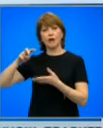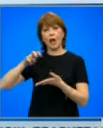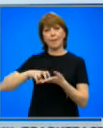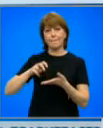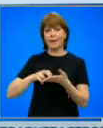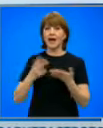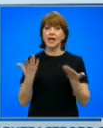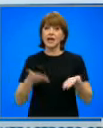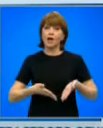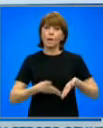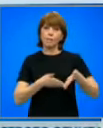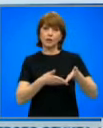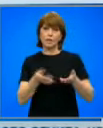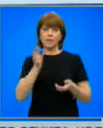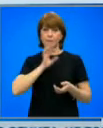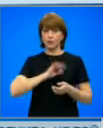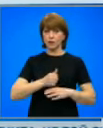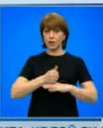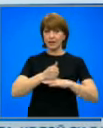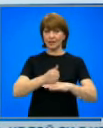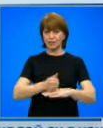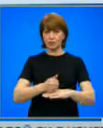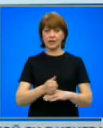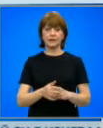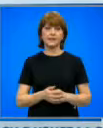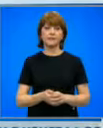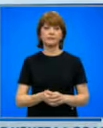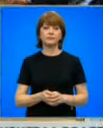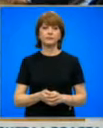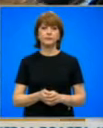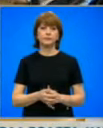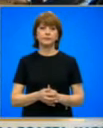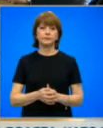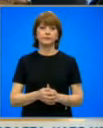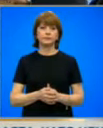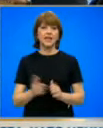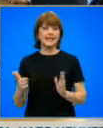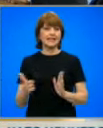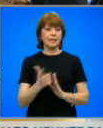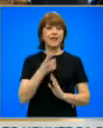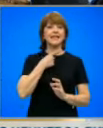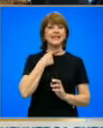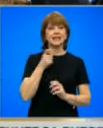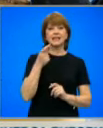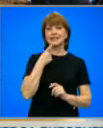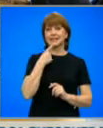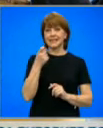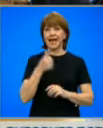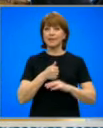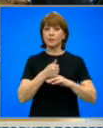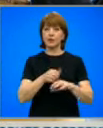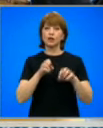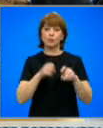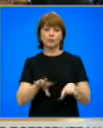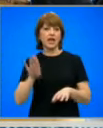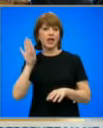каква подкрепа получиха от депутатите в комисията? Репортаж на Цветелина Катанска. С 17 гласа за депутатите допуснаха